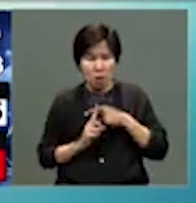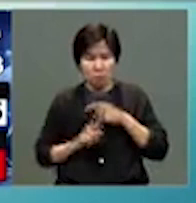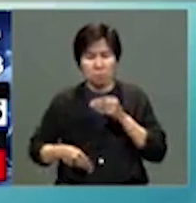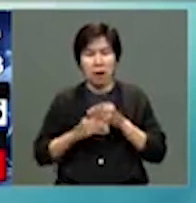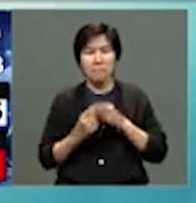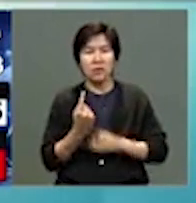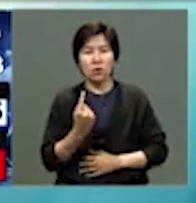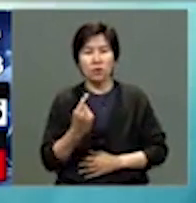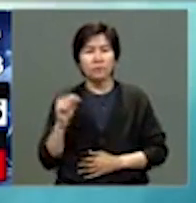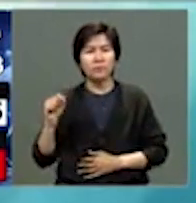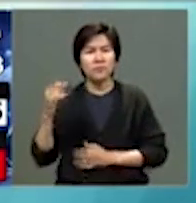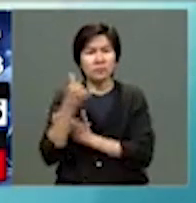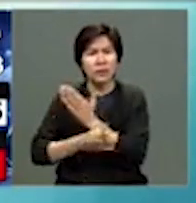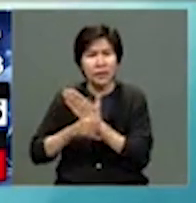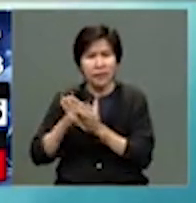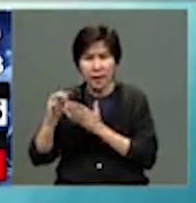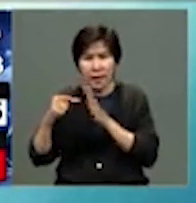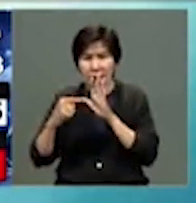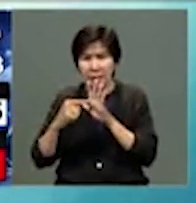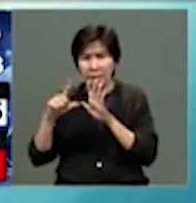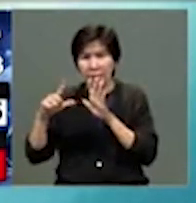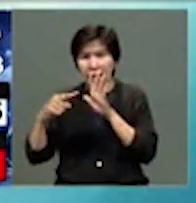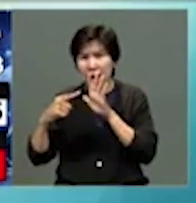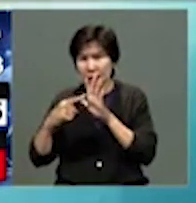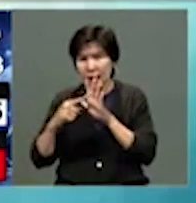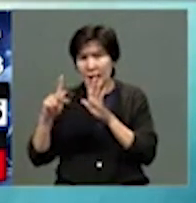วันนี้บวกหนึ่งขึ้นไปนะครับมาดากัสการ์มาแล้ว135ราย 35